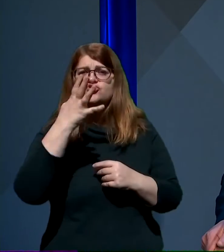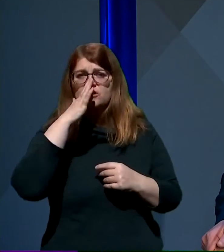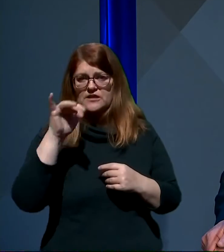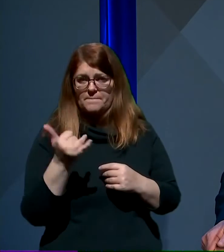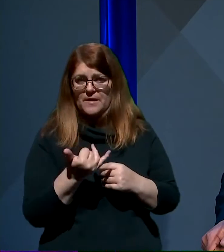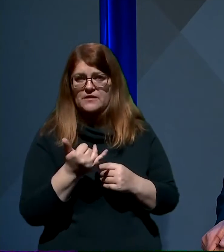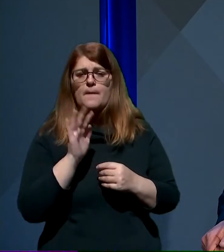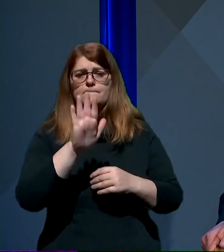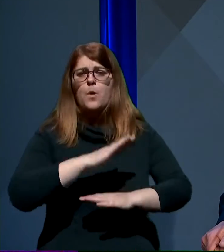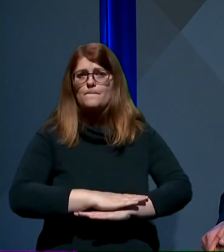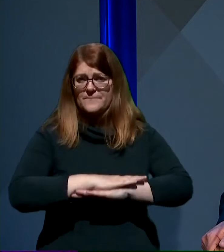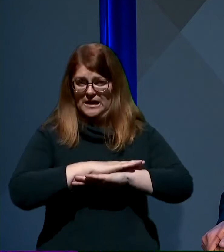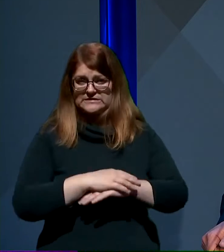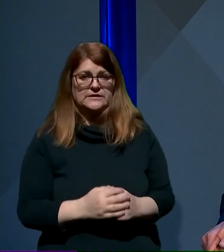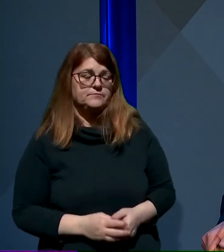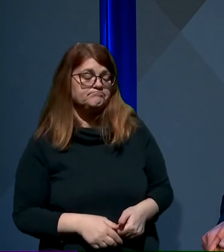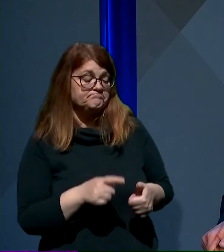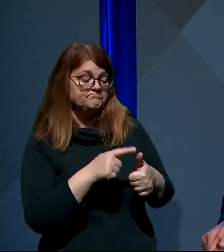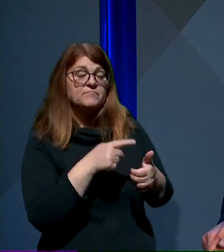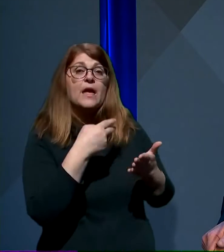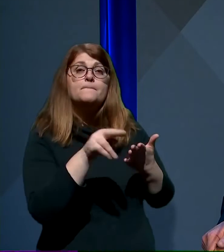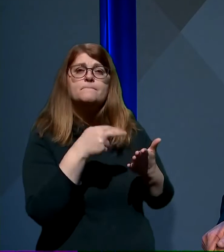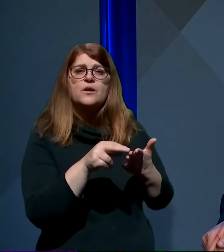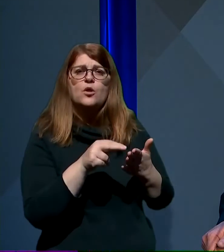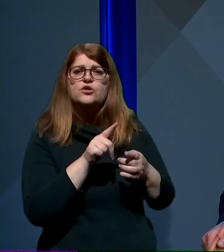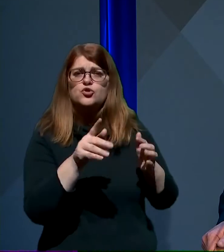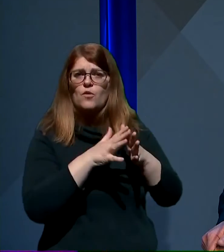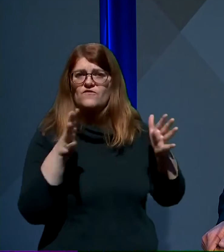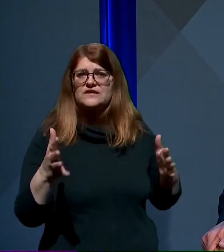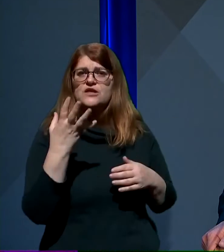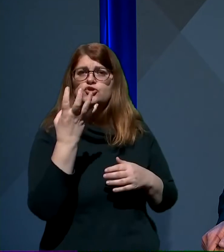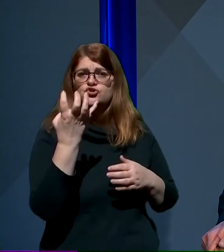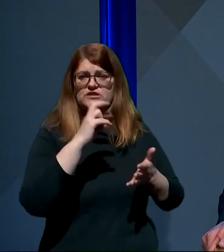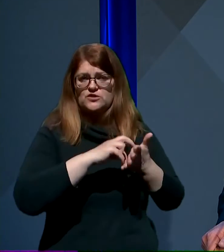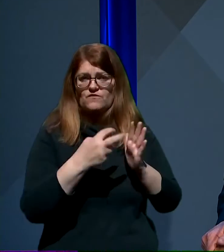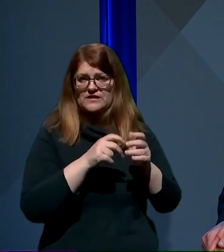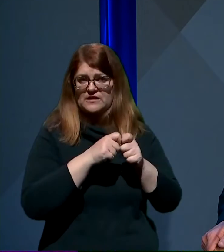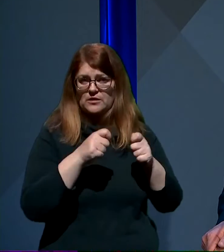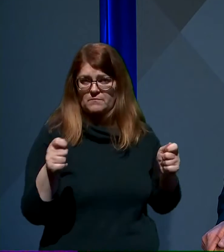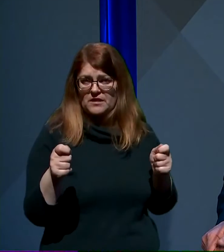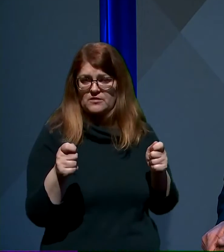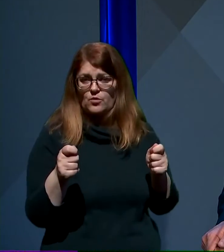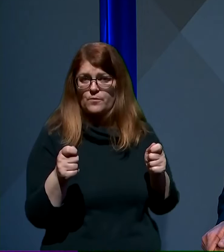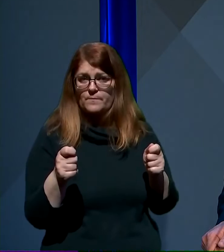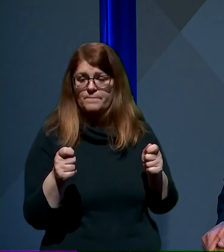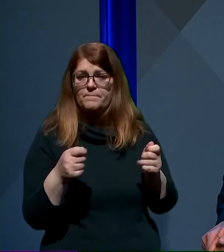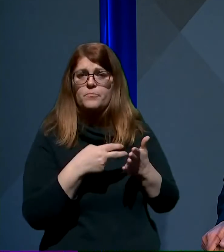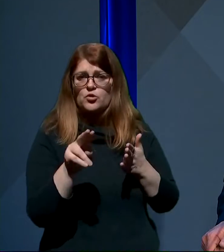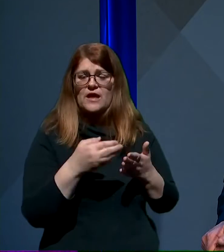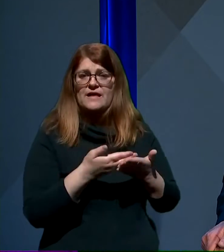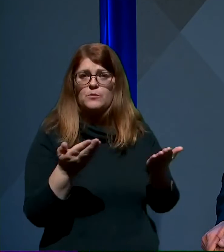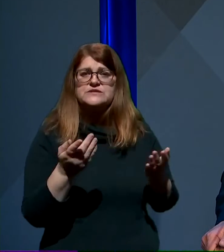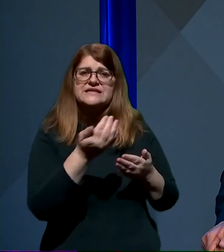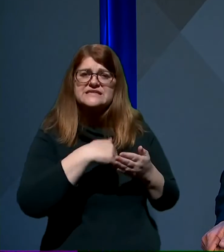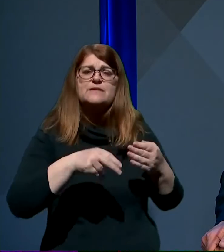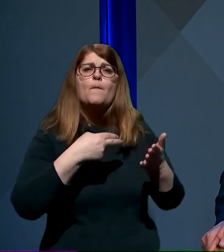pravi po praznikih, pa so prodajalne do velikosti 400 kvadratnih metrov prodajnega prostora, z izjemo